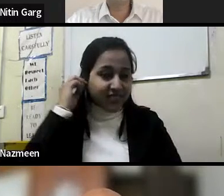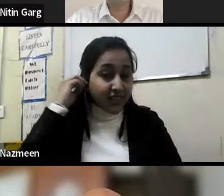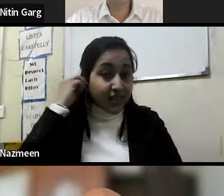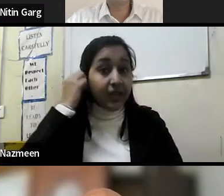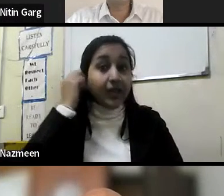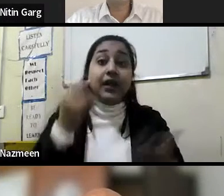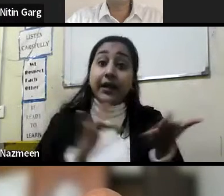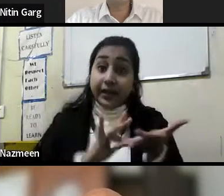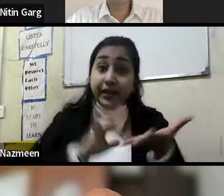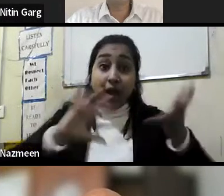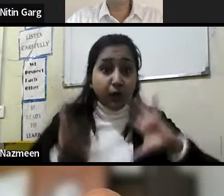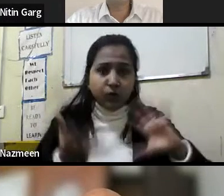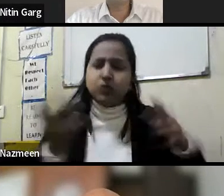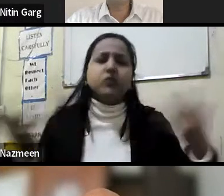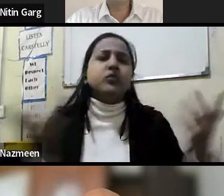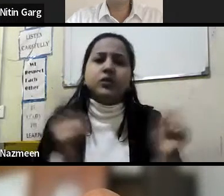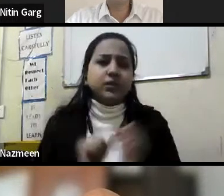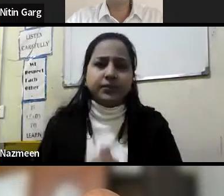टेक्नोलॉजी जो है